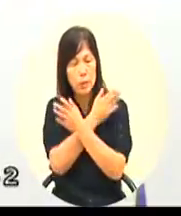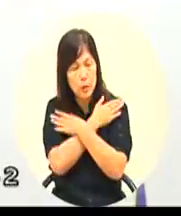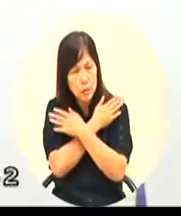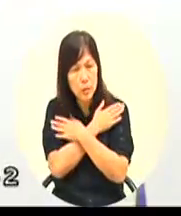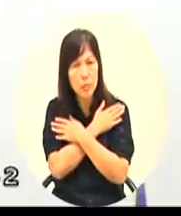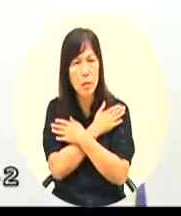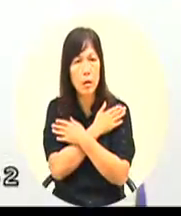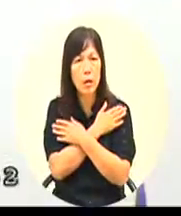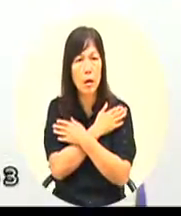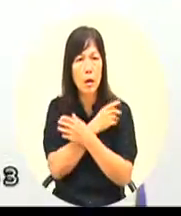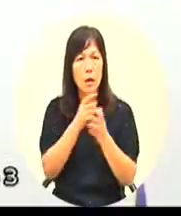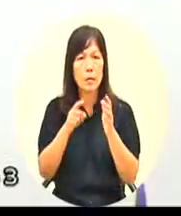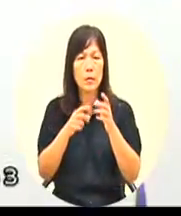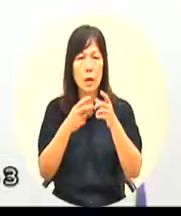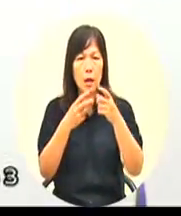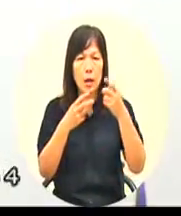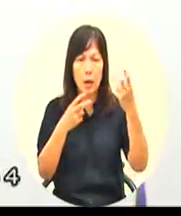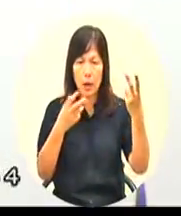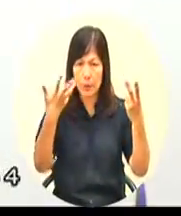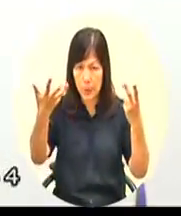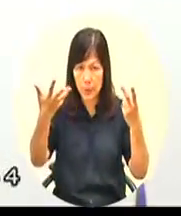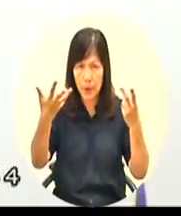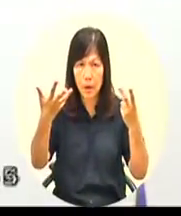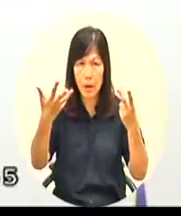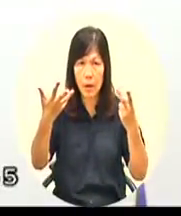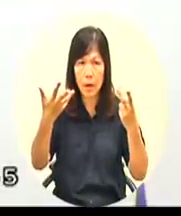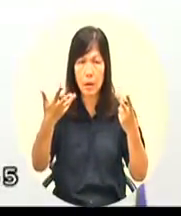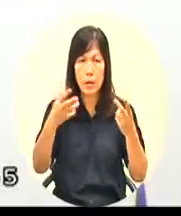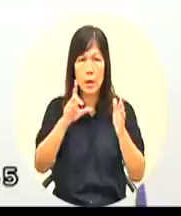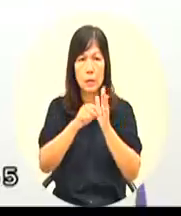的2:8哈来。